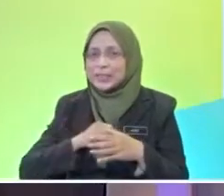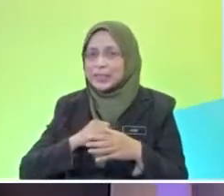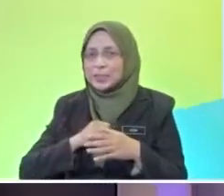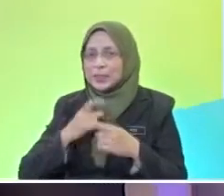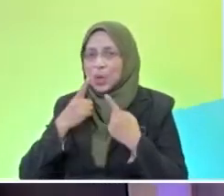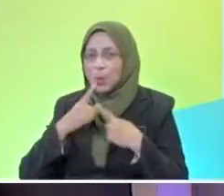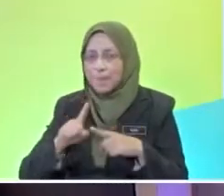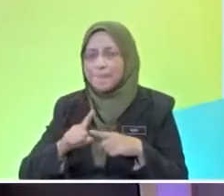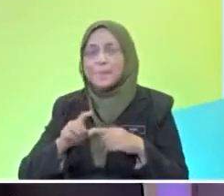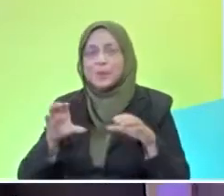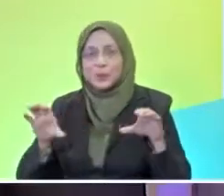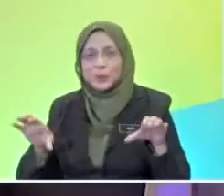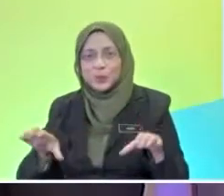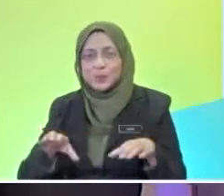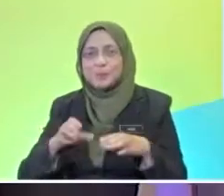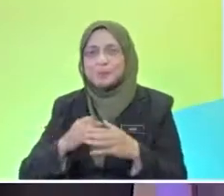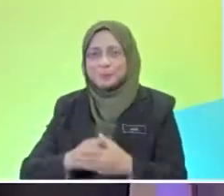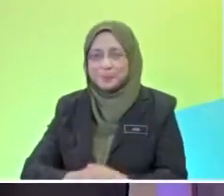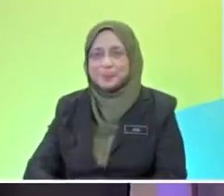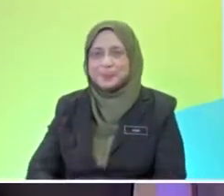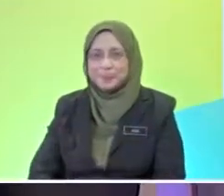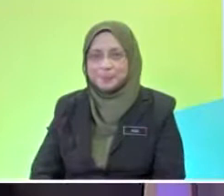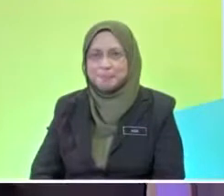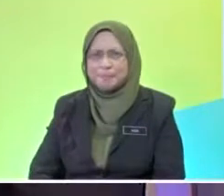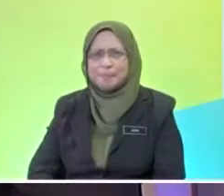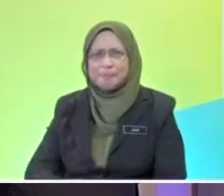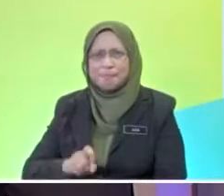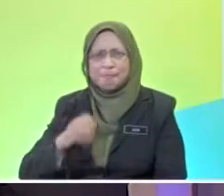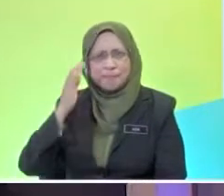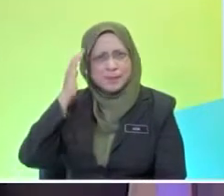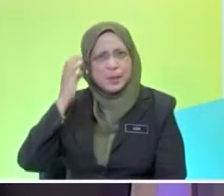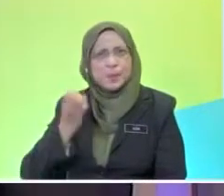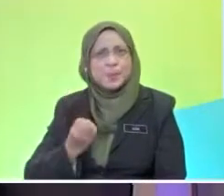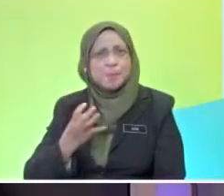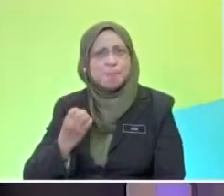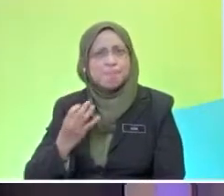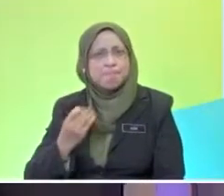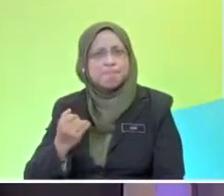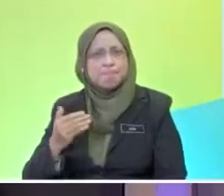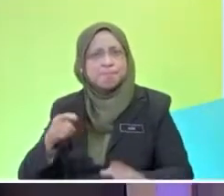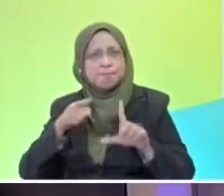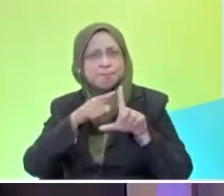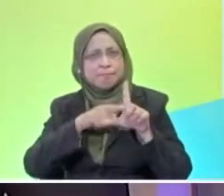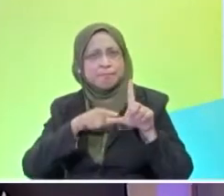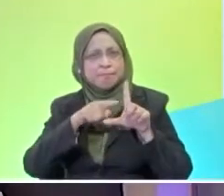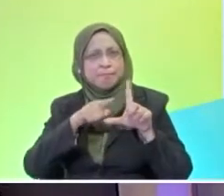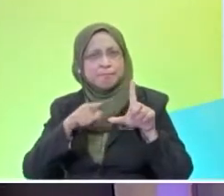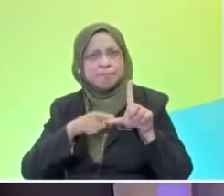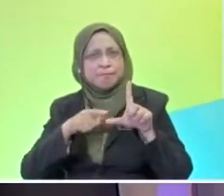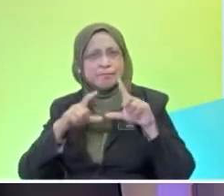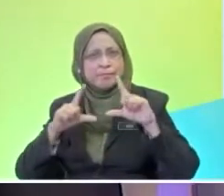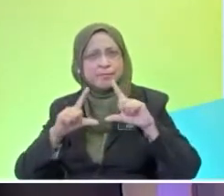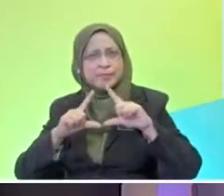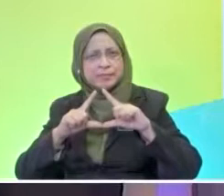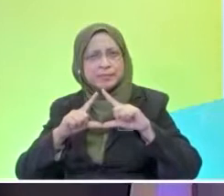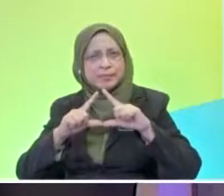talian. Cuba murid-murid kita berada di atas talian, kena pasti berapa nilai sudutnya bagi segi tiga